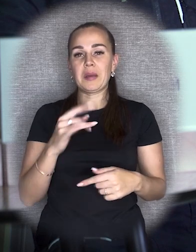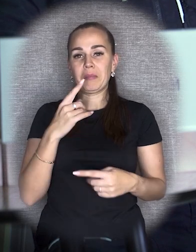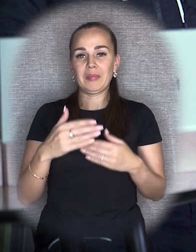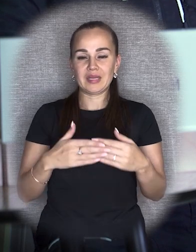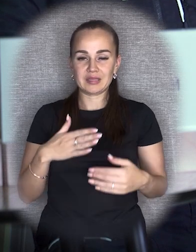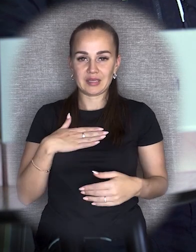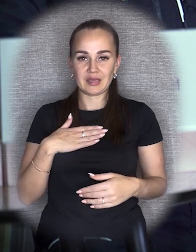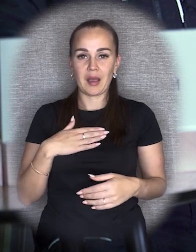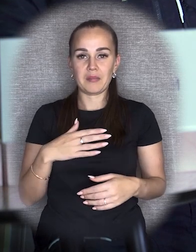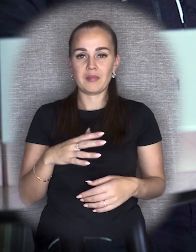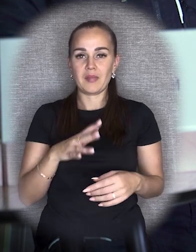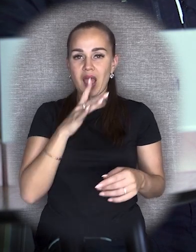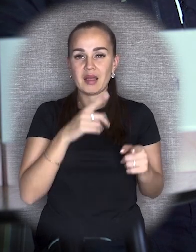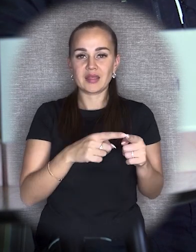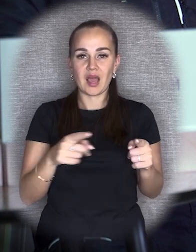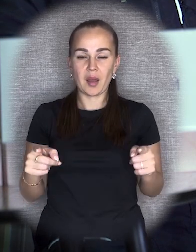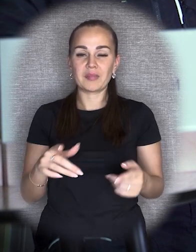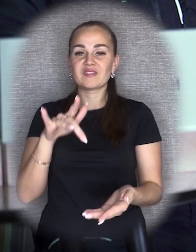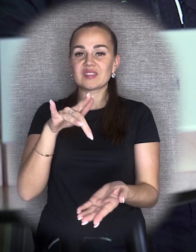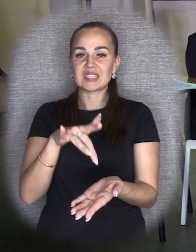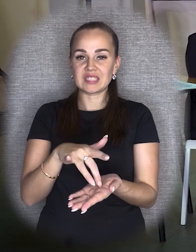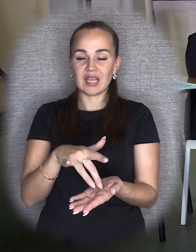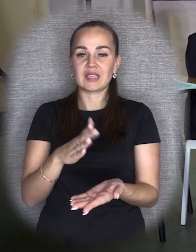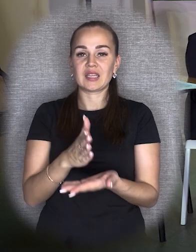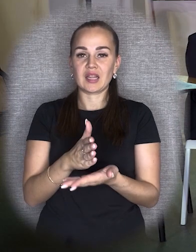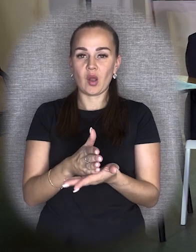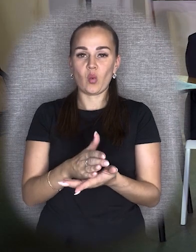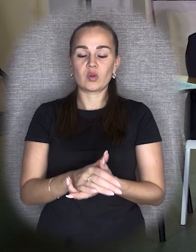нам этап. Вот. По центру